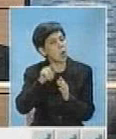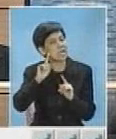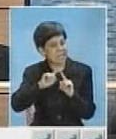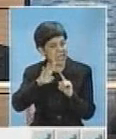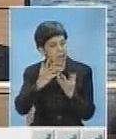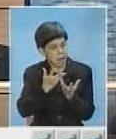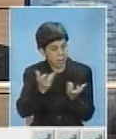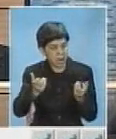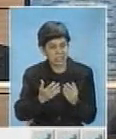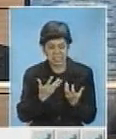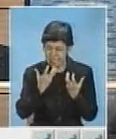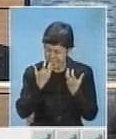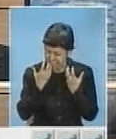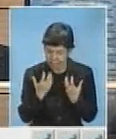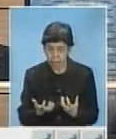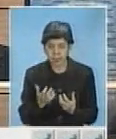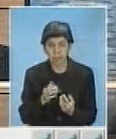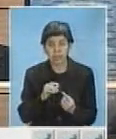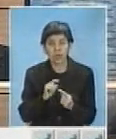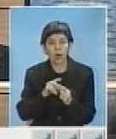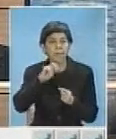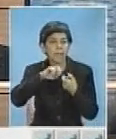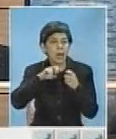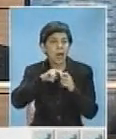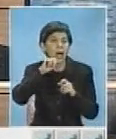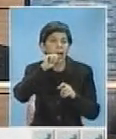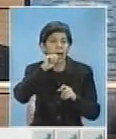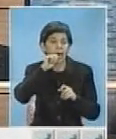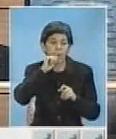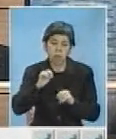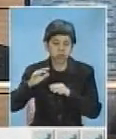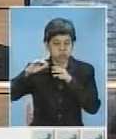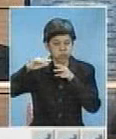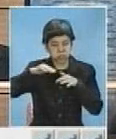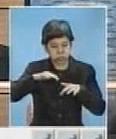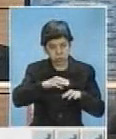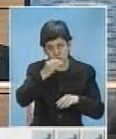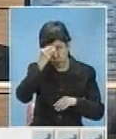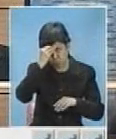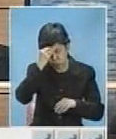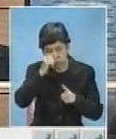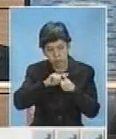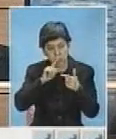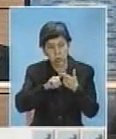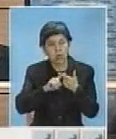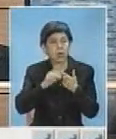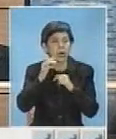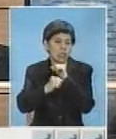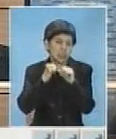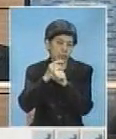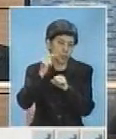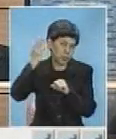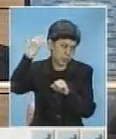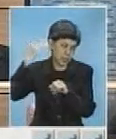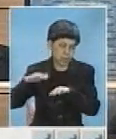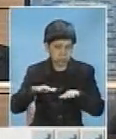ที่เสียหายหนักที่สุดก็น่าจะเป็นสึนามิที่เกิดขึ้นที่ญี่ปุ่นลำดับที่2ก็คือแผ่นดินไหวเมื่อ20ปีก่อน